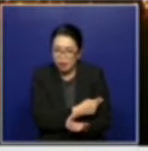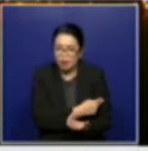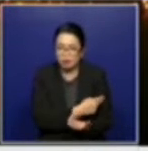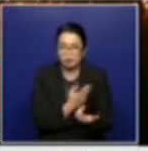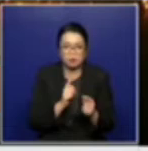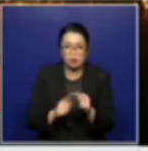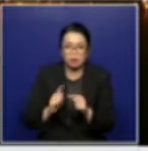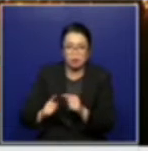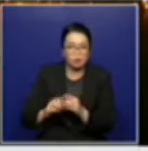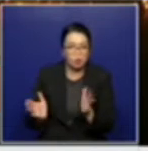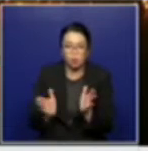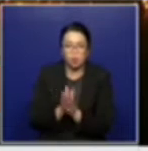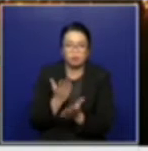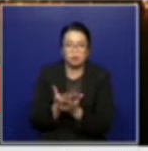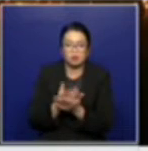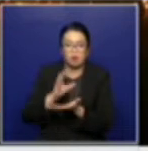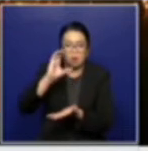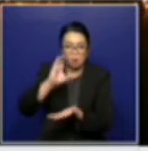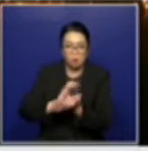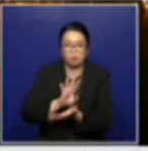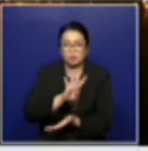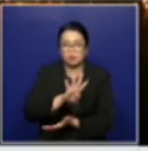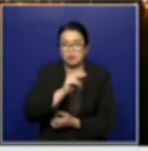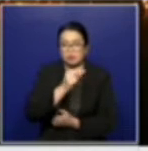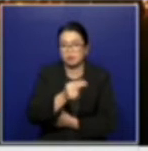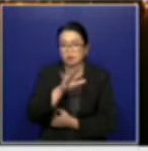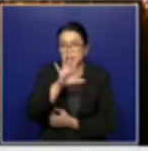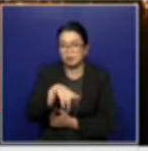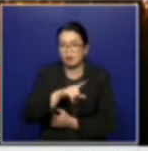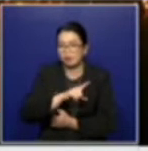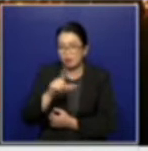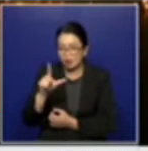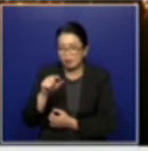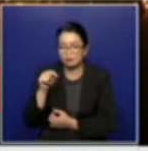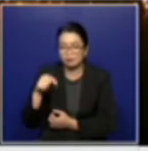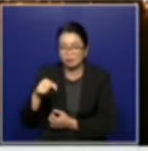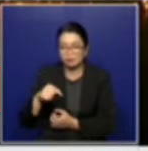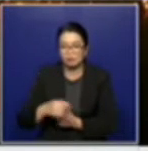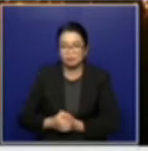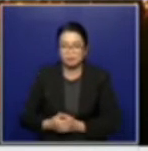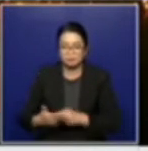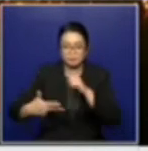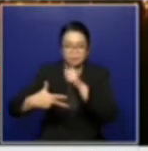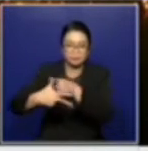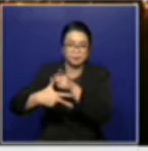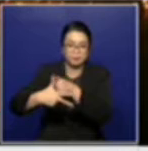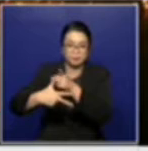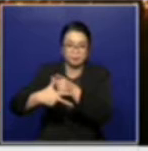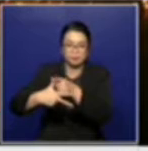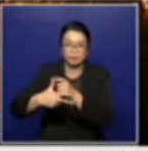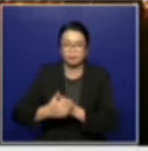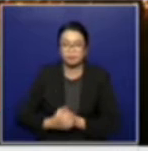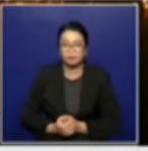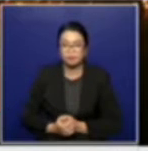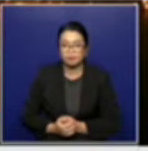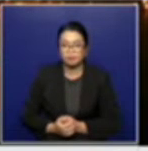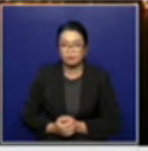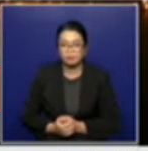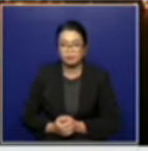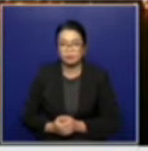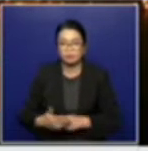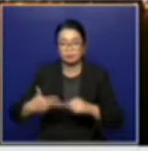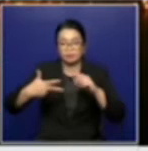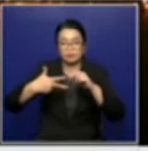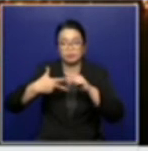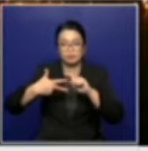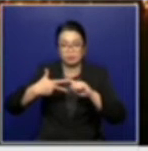นี้ก็เป็นมีความชอบธรรมในการที่จะสนับสนุนให้เกิดการแก้ไขปัญหาอย่างเป็นระบบในแผนงานที่